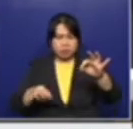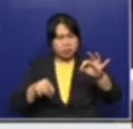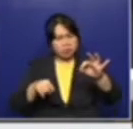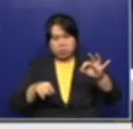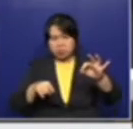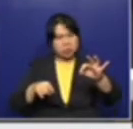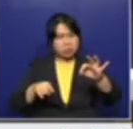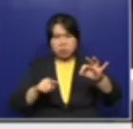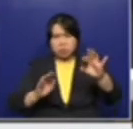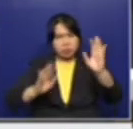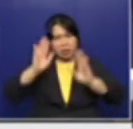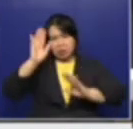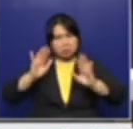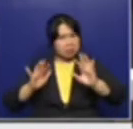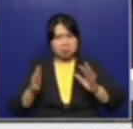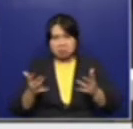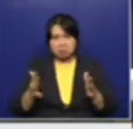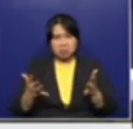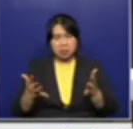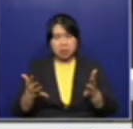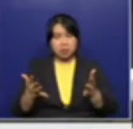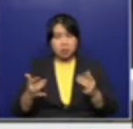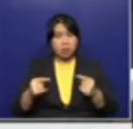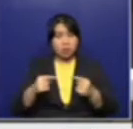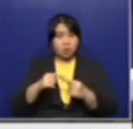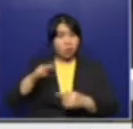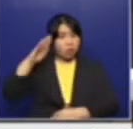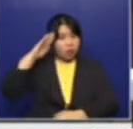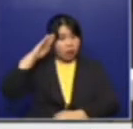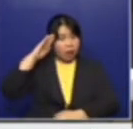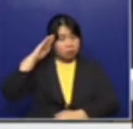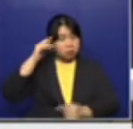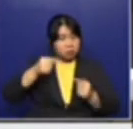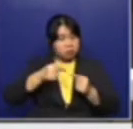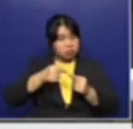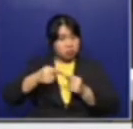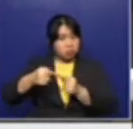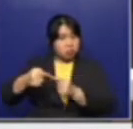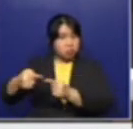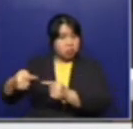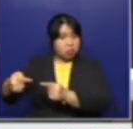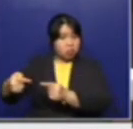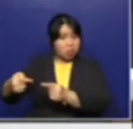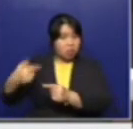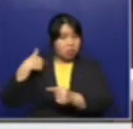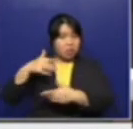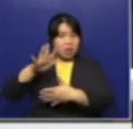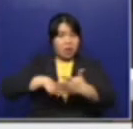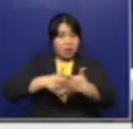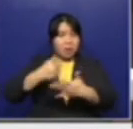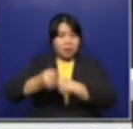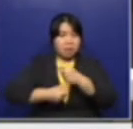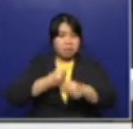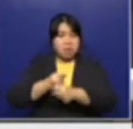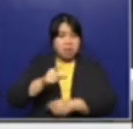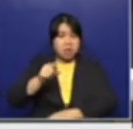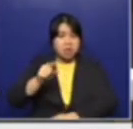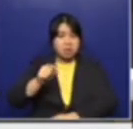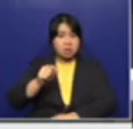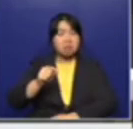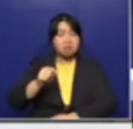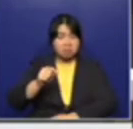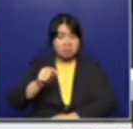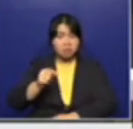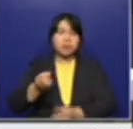ยมุ่งสืบทอดอำนาจพันธนาการประเทศไว้ด้วยยุทธศาสตร์20ปีและรัฐธรรมนูญ